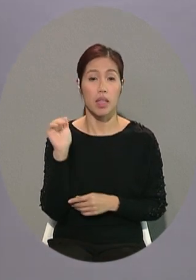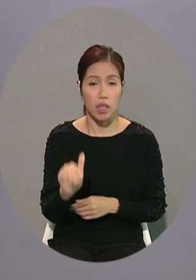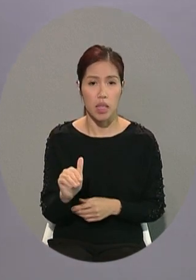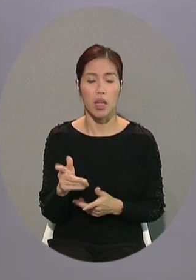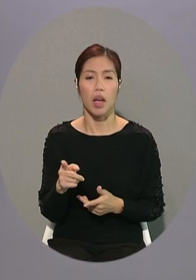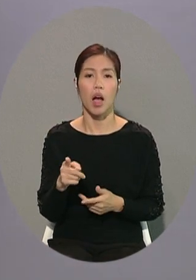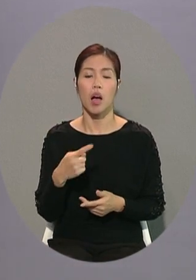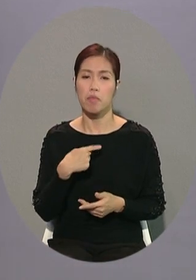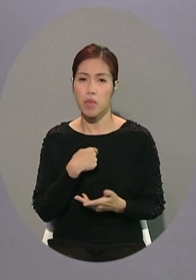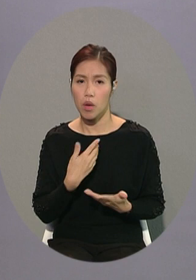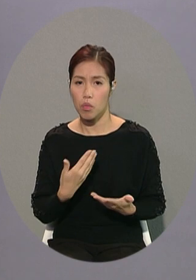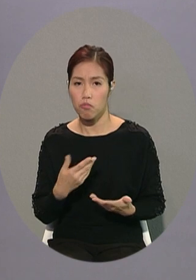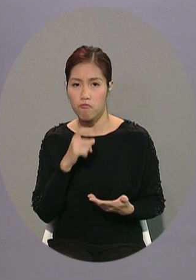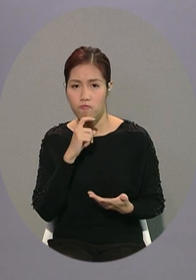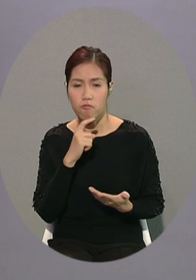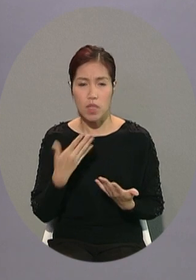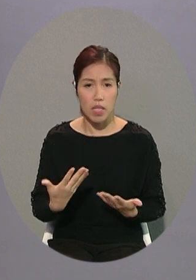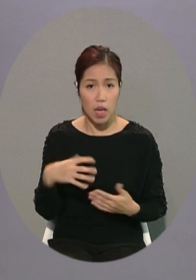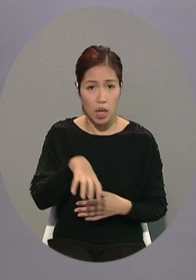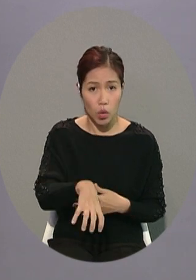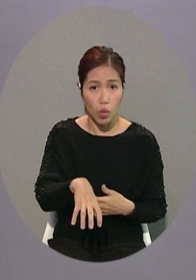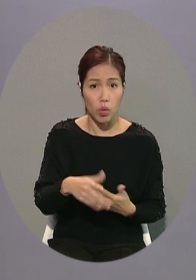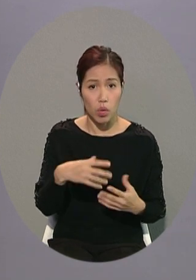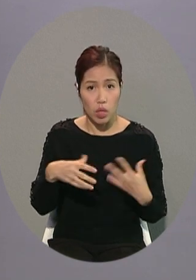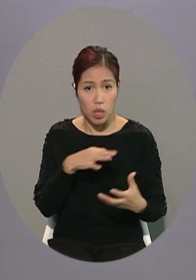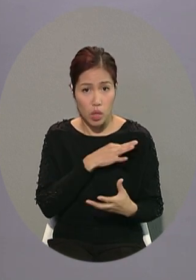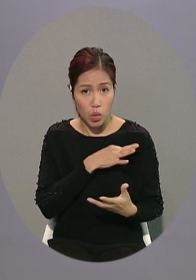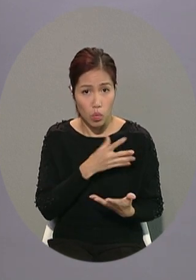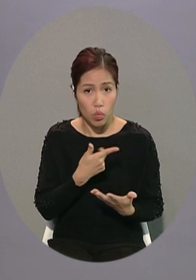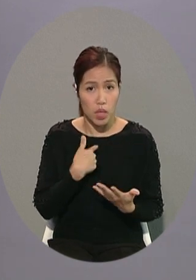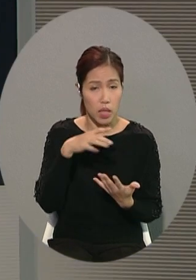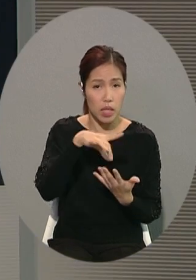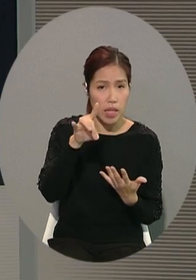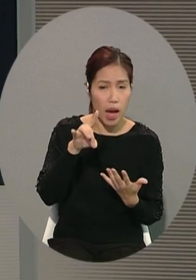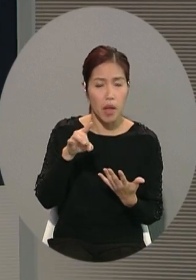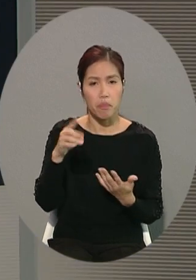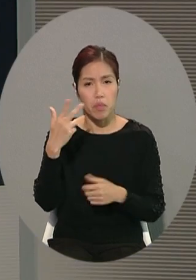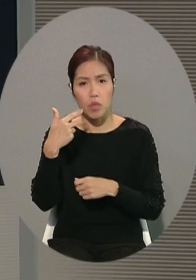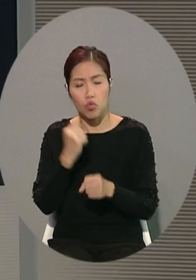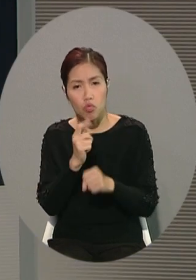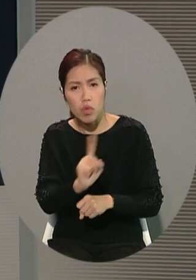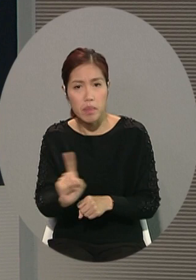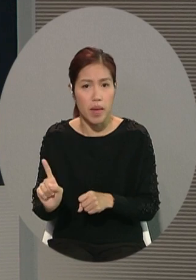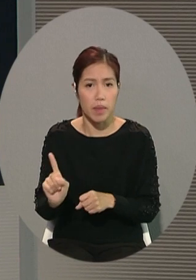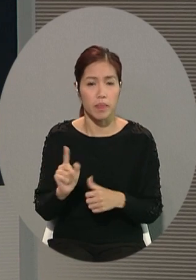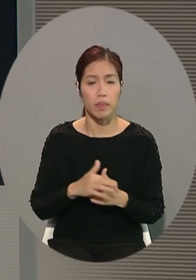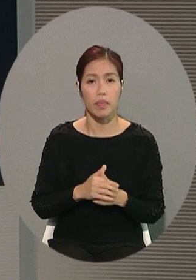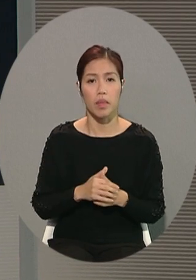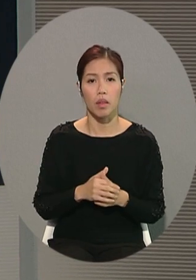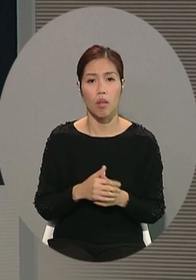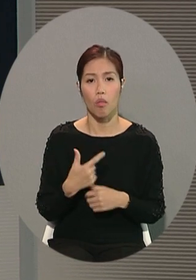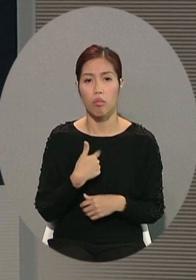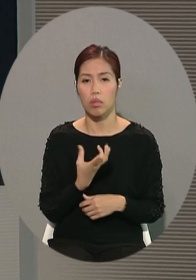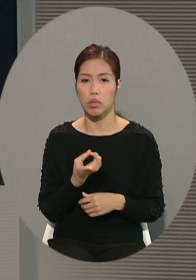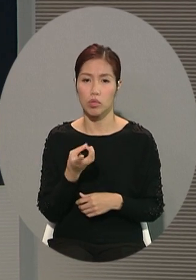目這樣的。現屆區議會選的那個重點項目你有什麼意見？ 我對佢哋啲即係小區